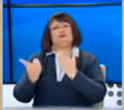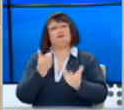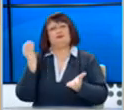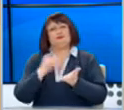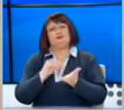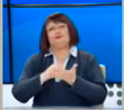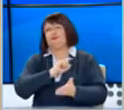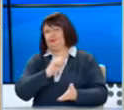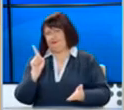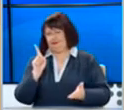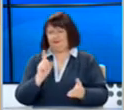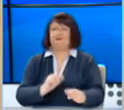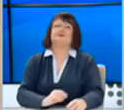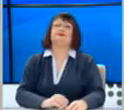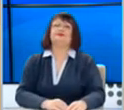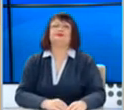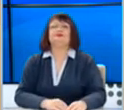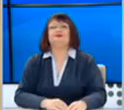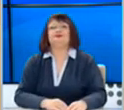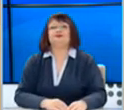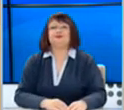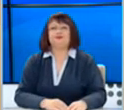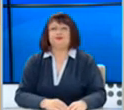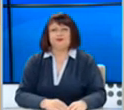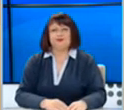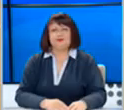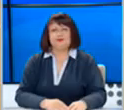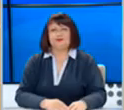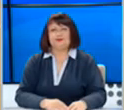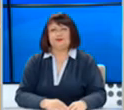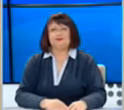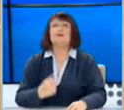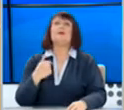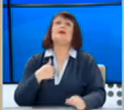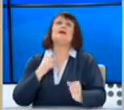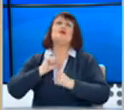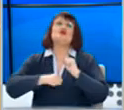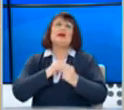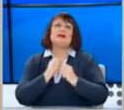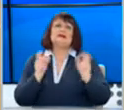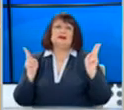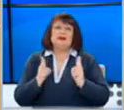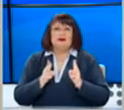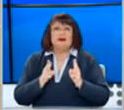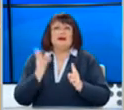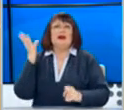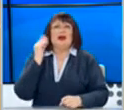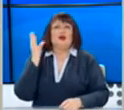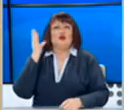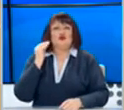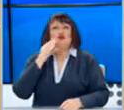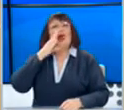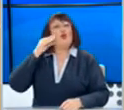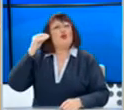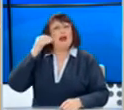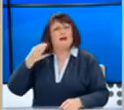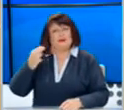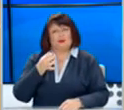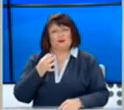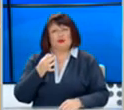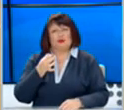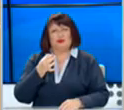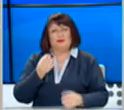τα δάση αυτά είναι μικρά. Προσπάθησα να ακούσω, και επανέρχομαι στον κύριο Ανδρουλάκη,